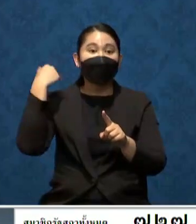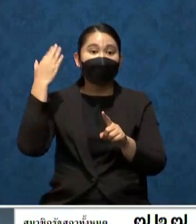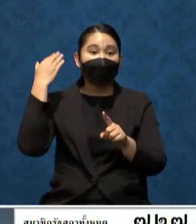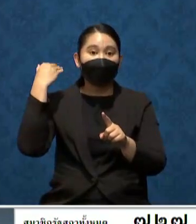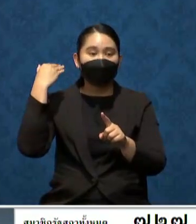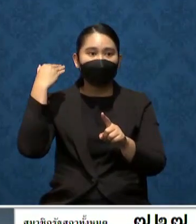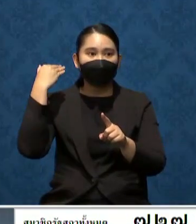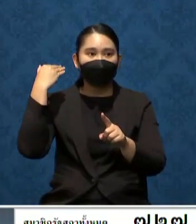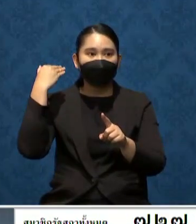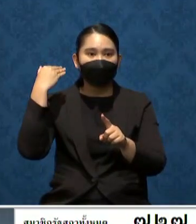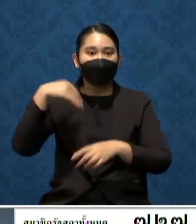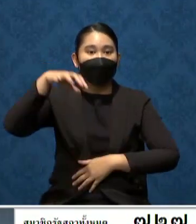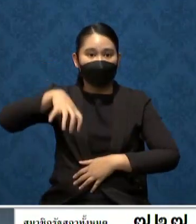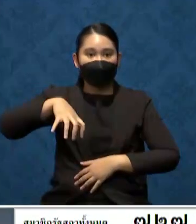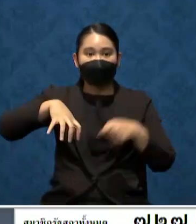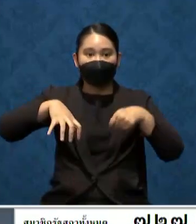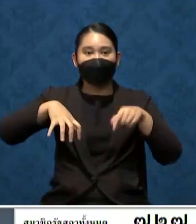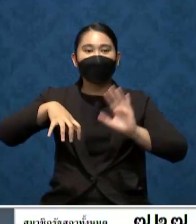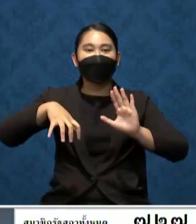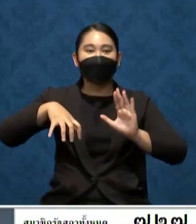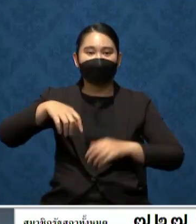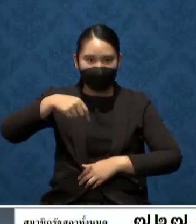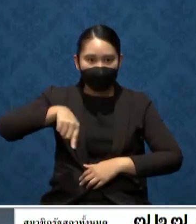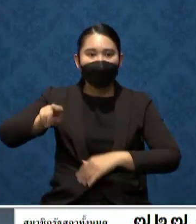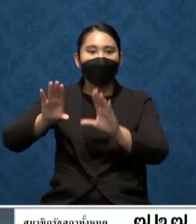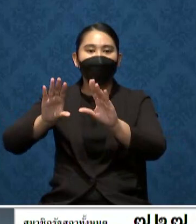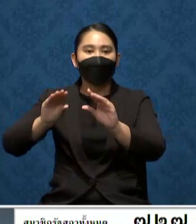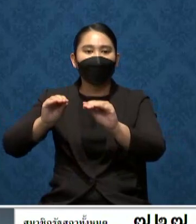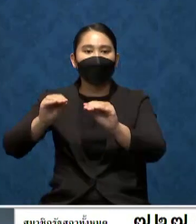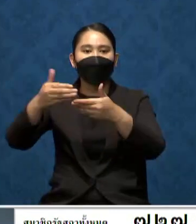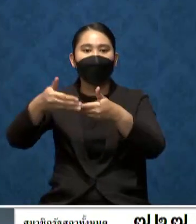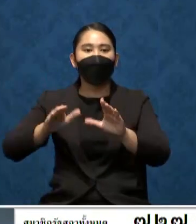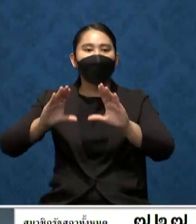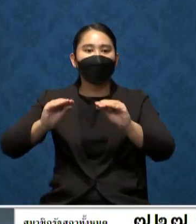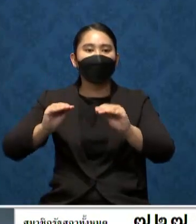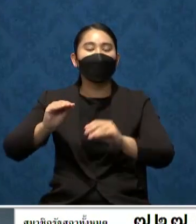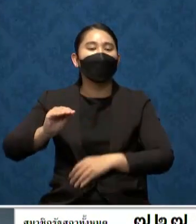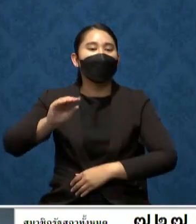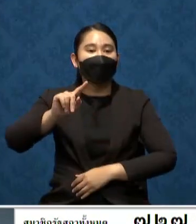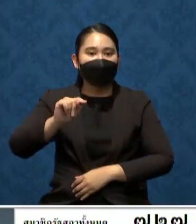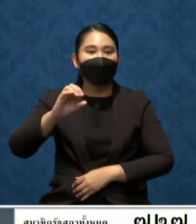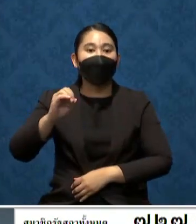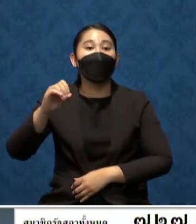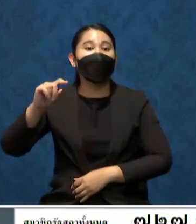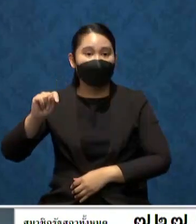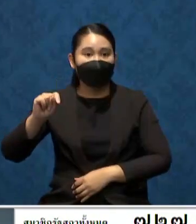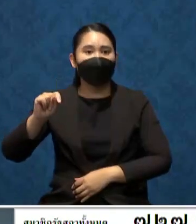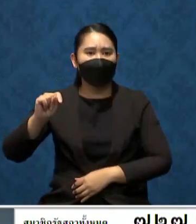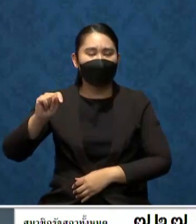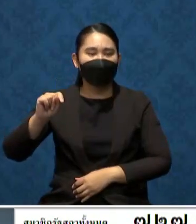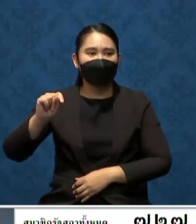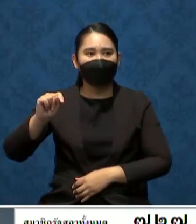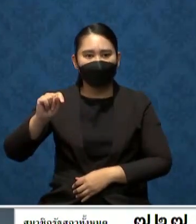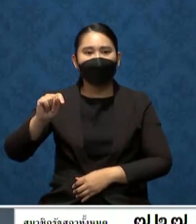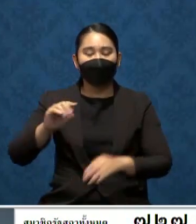มีบ้านหลังนี้นะครับยังต้องไปยืมหอประชุมบริษัท TOT ใช้เนี่ยข้อเท็